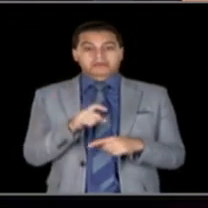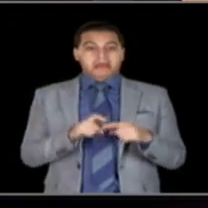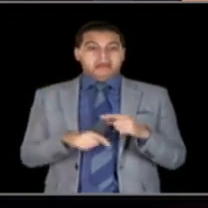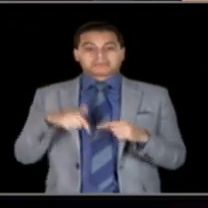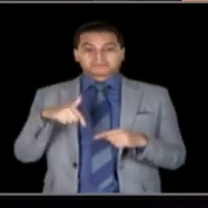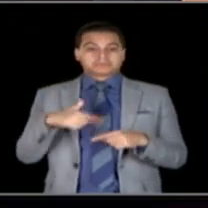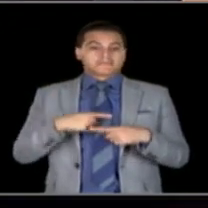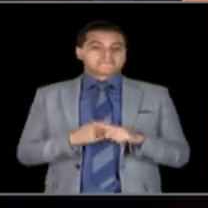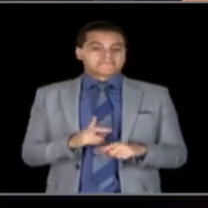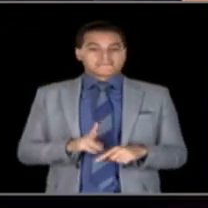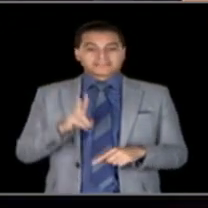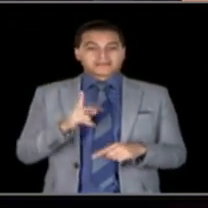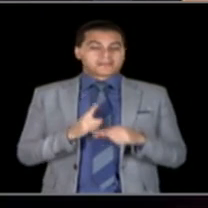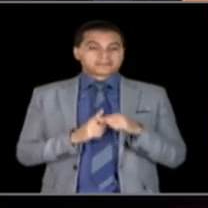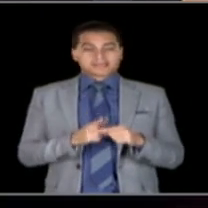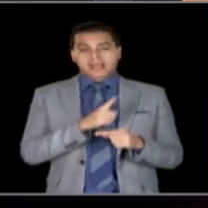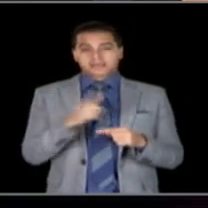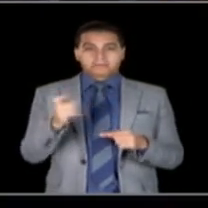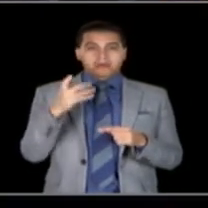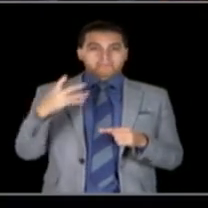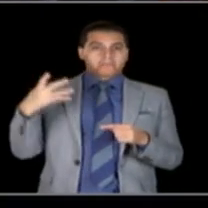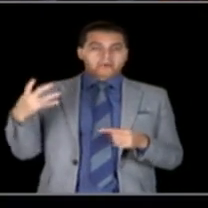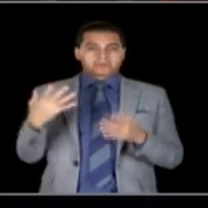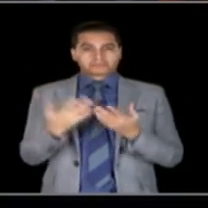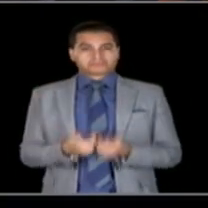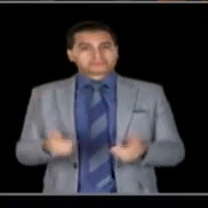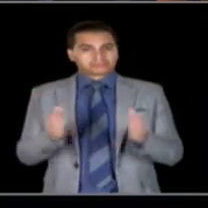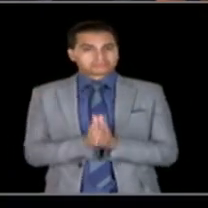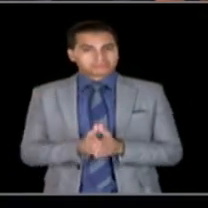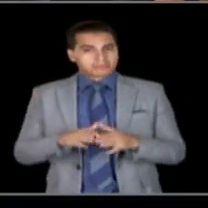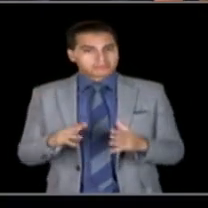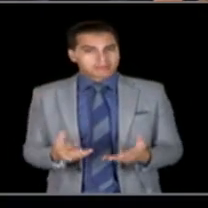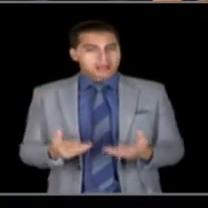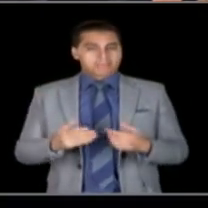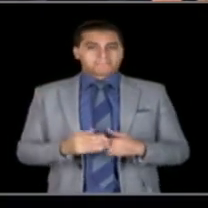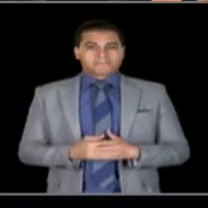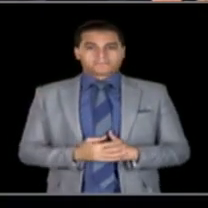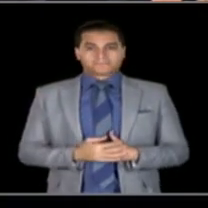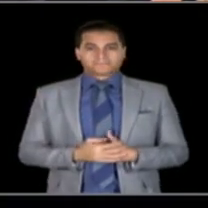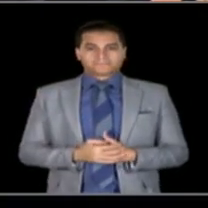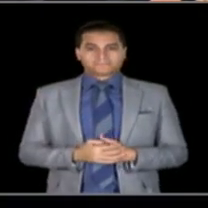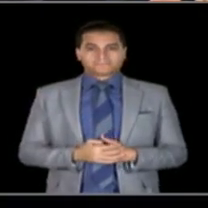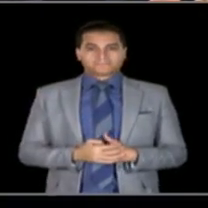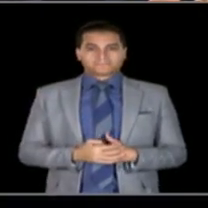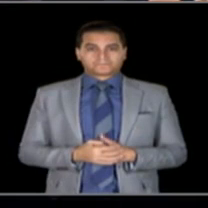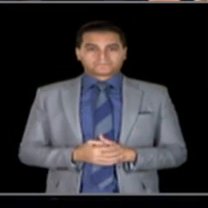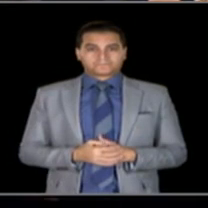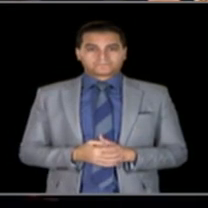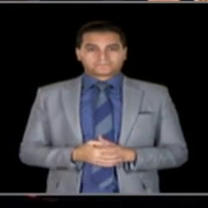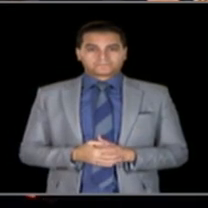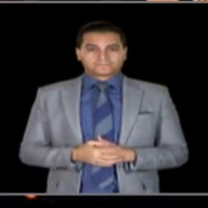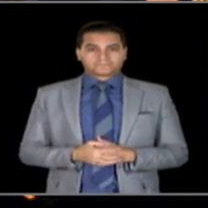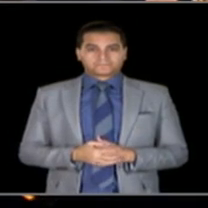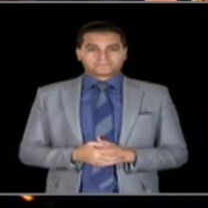294 على 6 في 7 زائد 144 يساوي كام؟